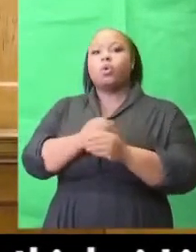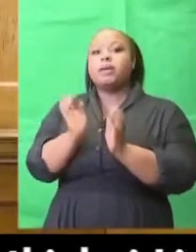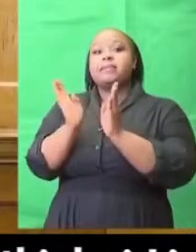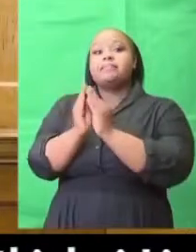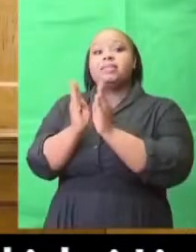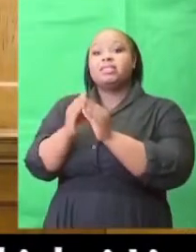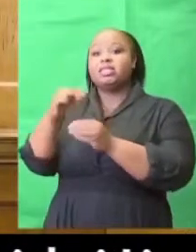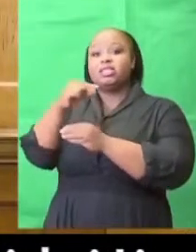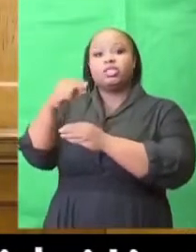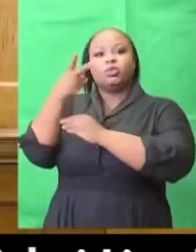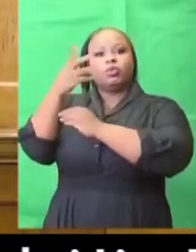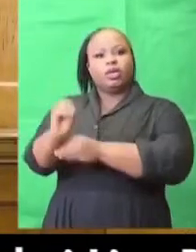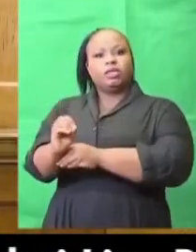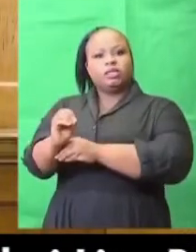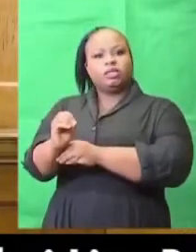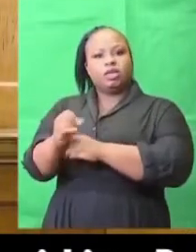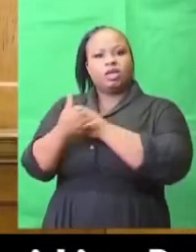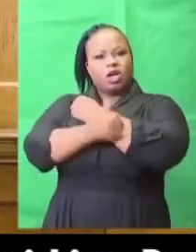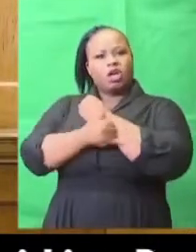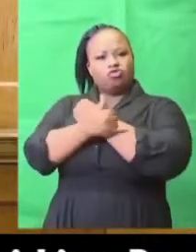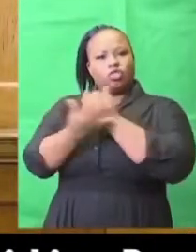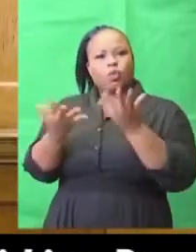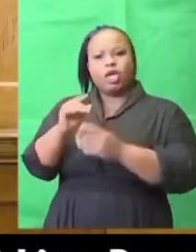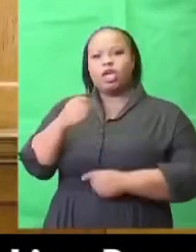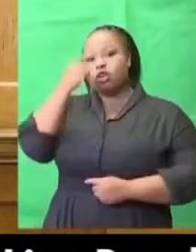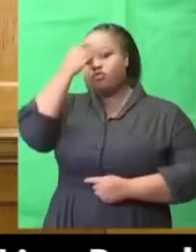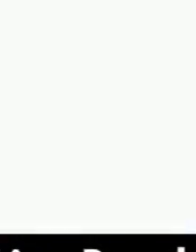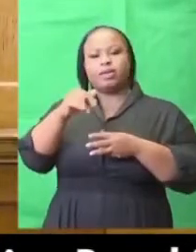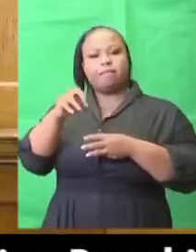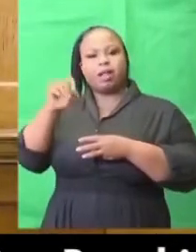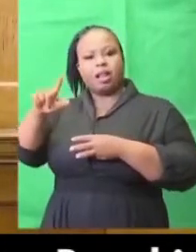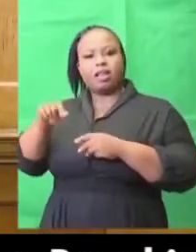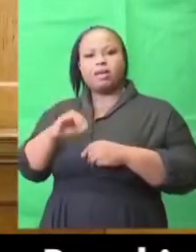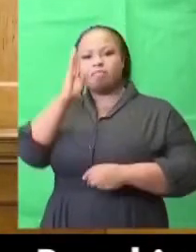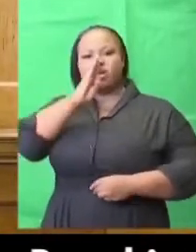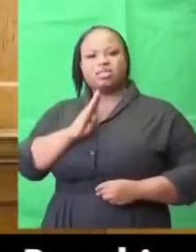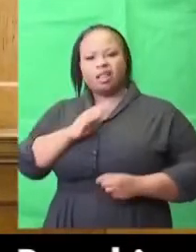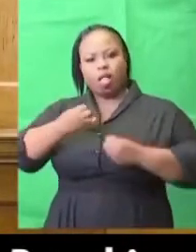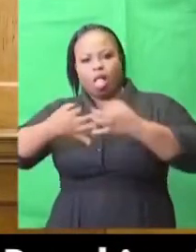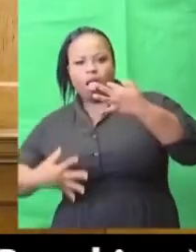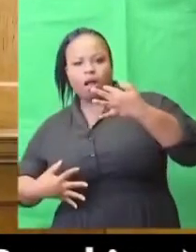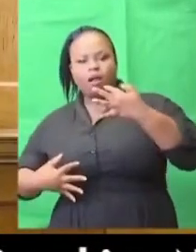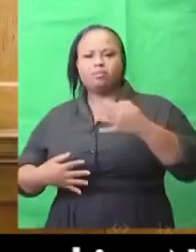me think Of The Eastที่Country Is In Rome Last much